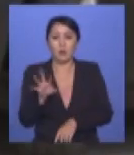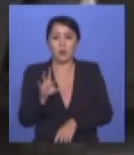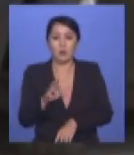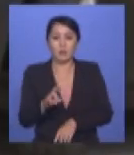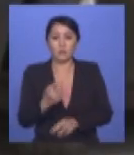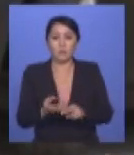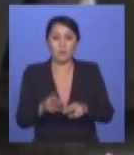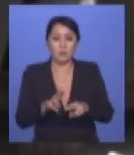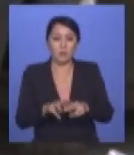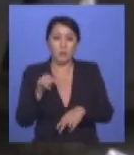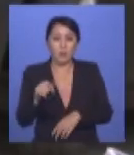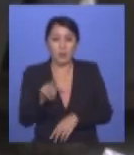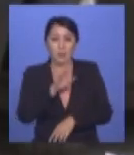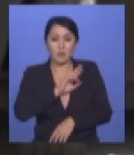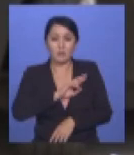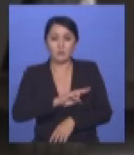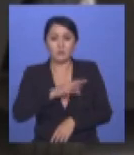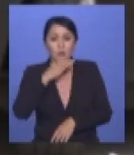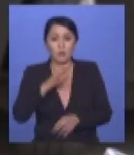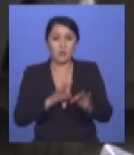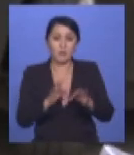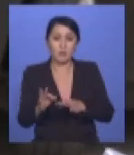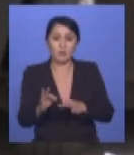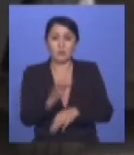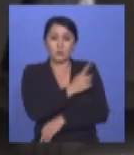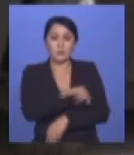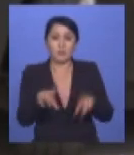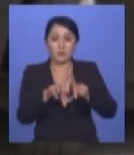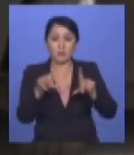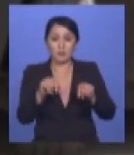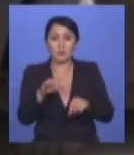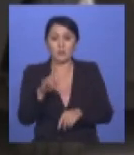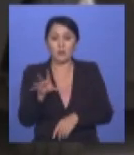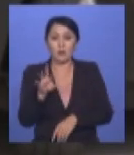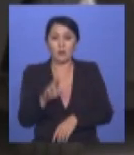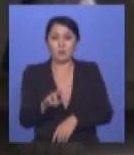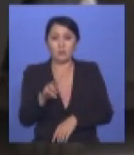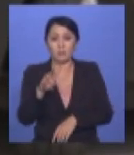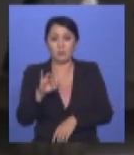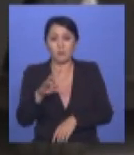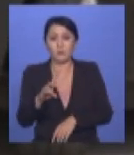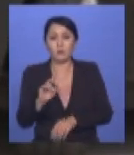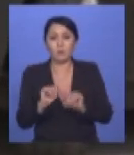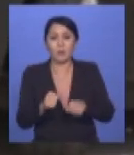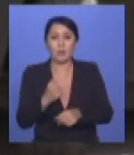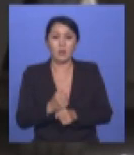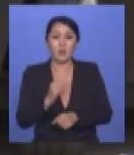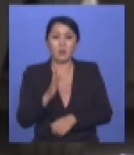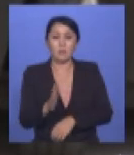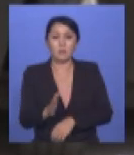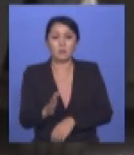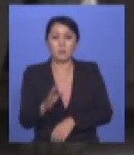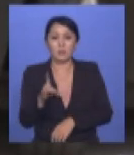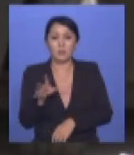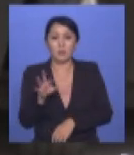трахеяның интубациясын енгіздік. Бұл процедураларды тек көп салалы ауруханалардағы реаниматологтар мен біздің фельдшерлер ғана істей алады.